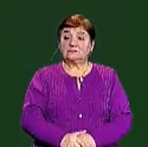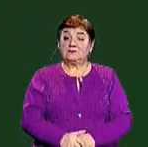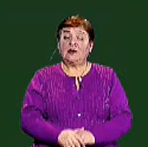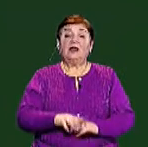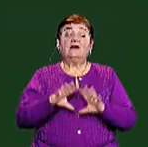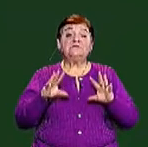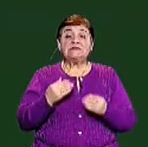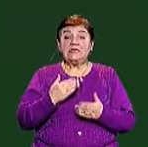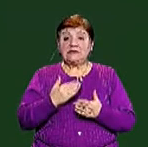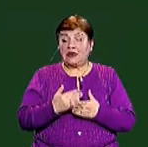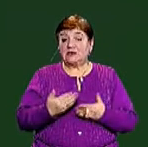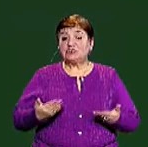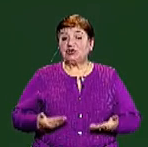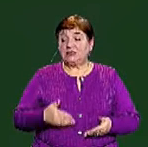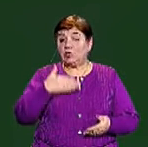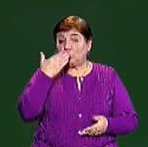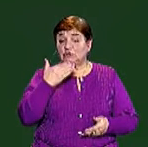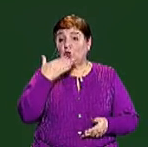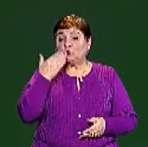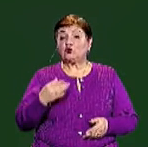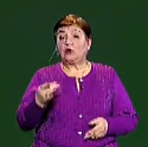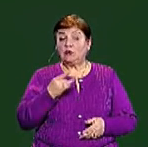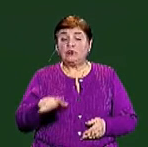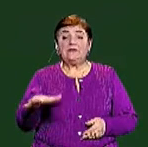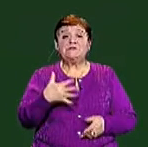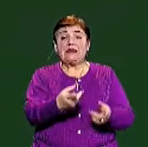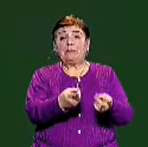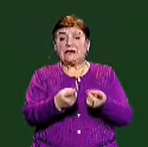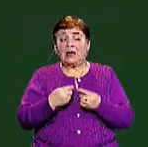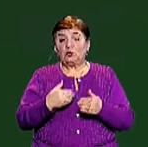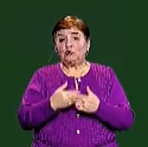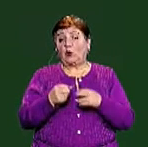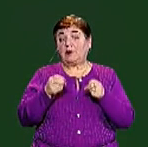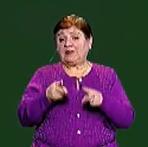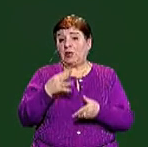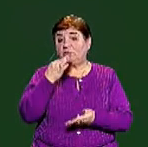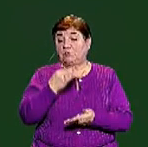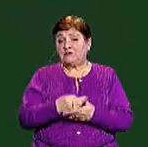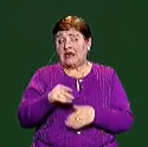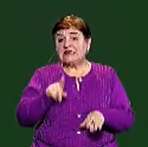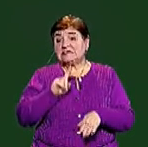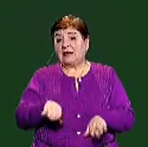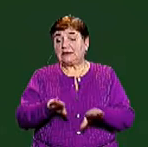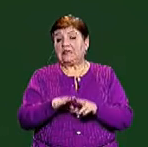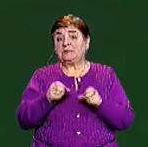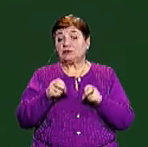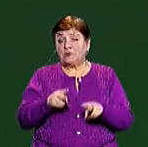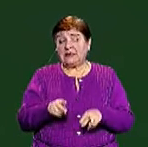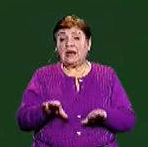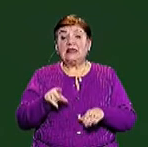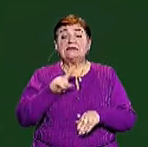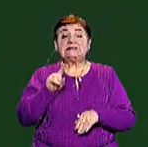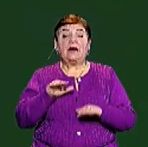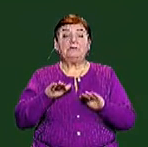Усі вони є жителями міста Хусть та Хуського району та всі раніше притягувалися до кримінальної відповідальності за аналогічні злочини. За місцем